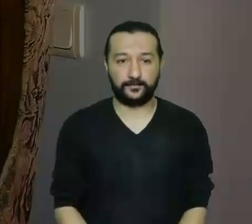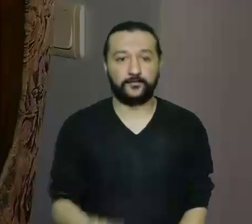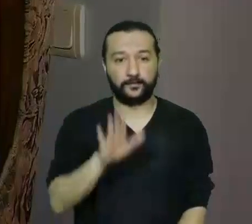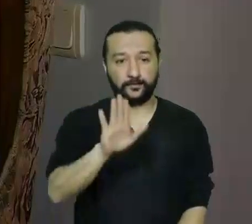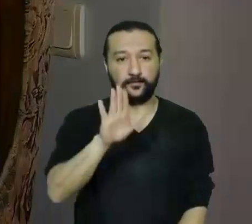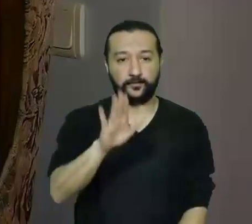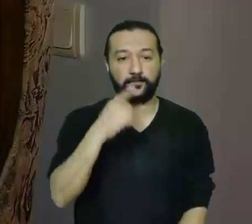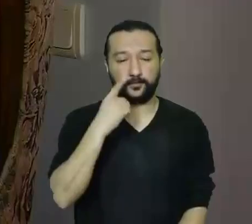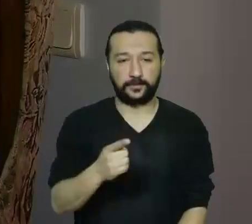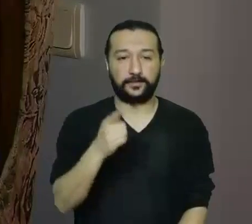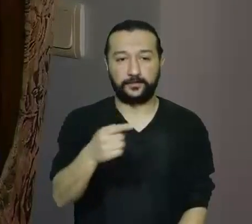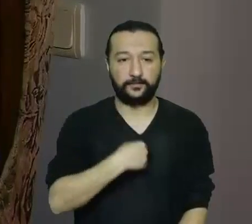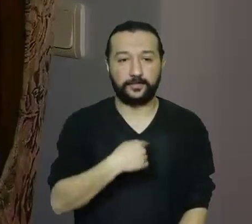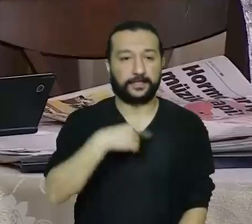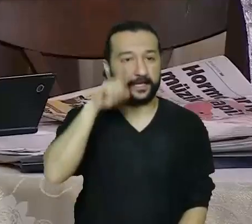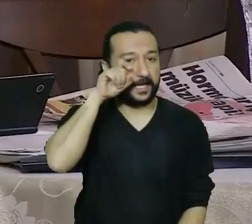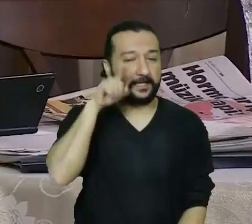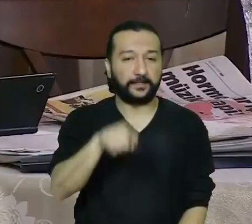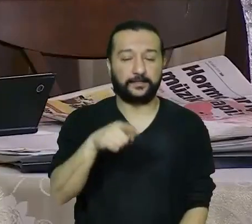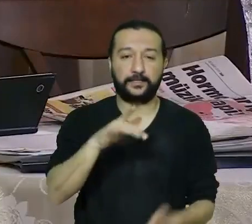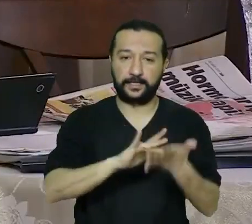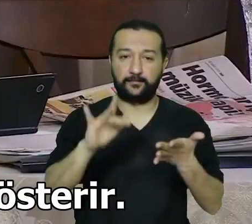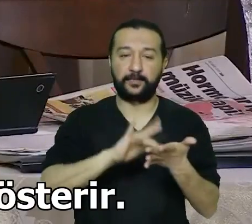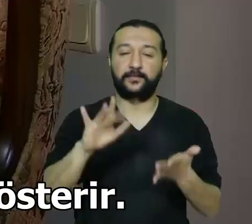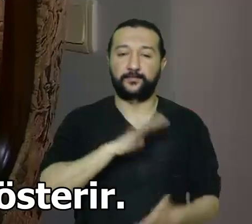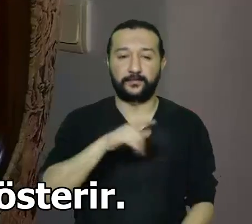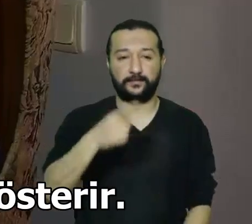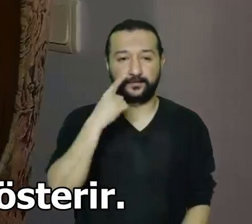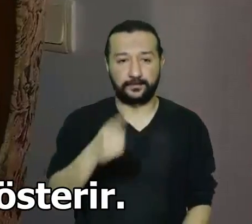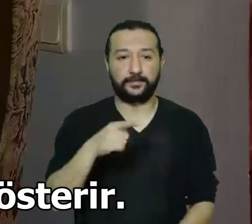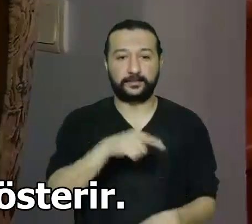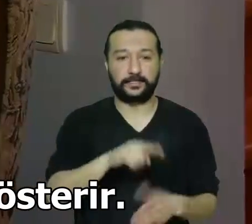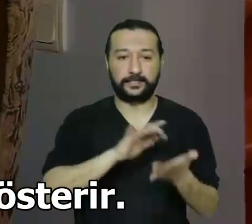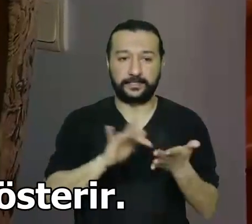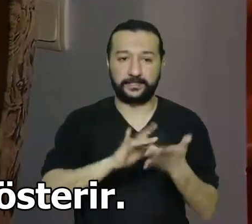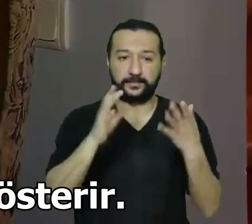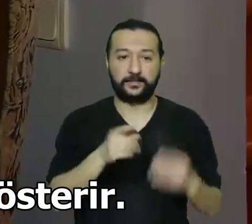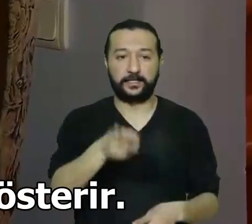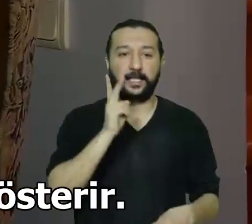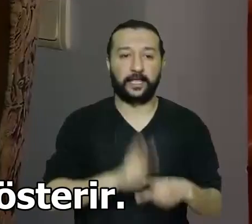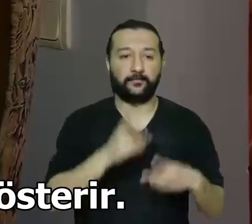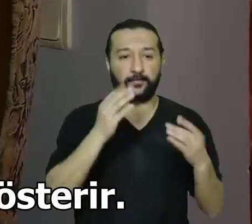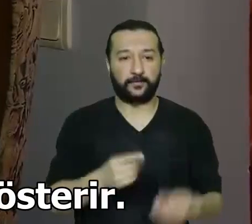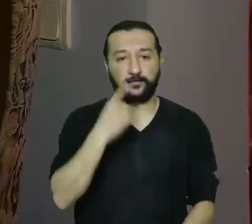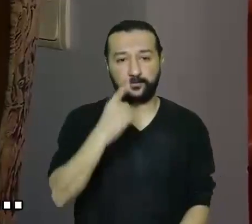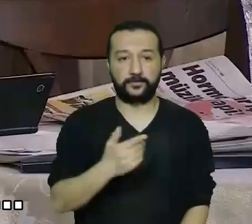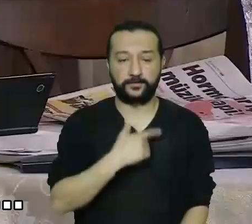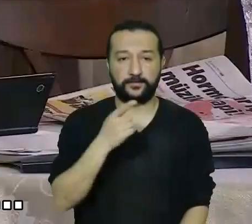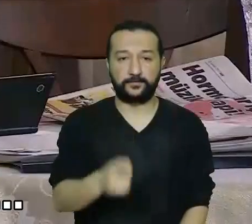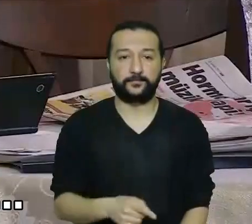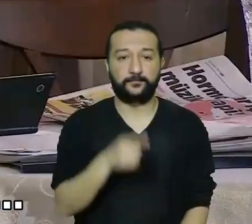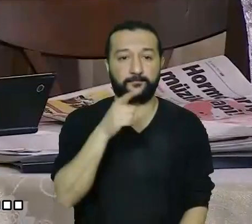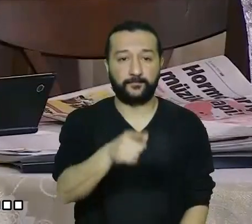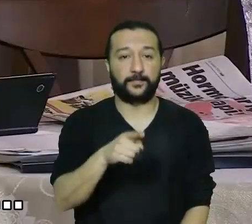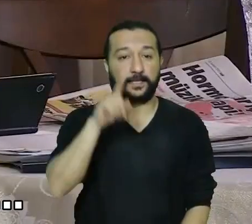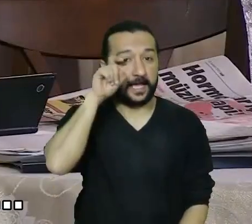Dur dur. Benim akıllı tabletim var burada. Şimdi onu yazdık mı o hemen gösterir. Ya